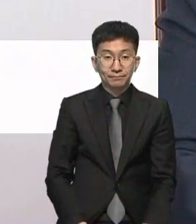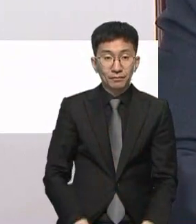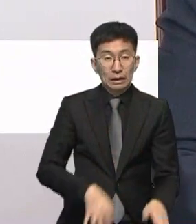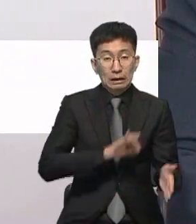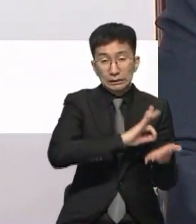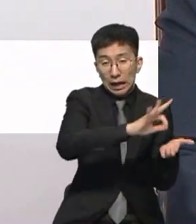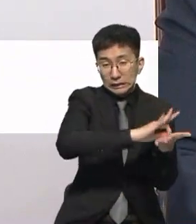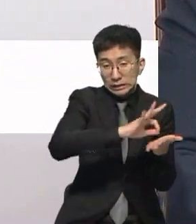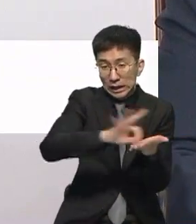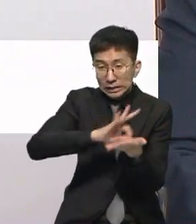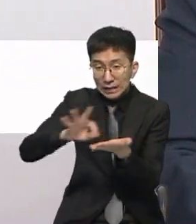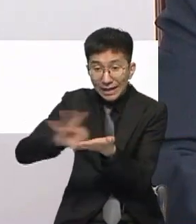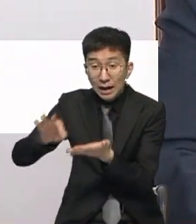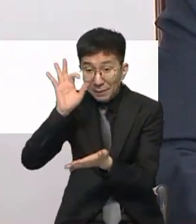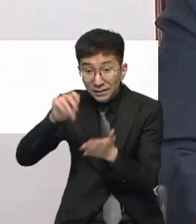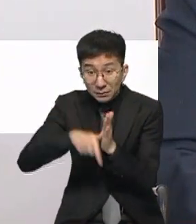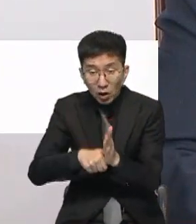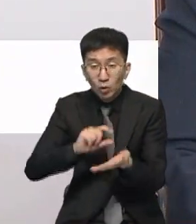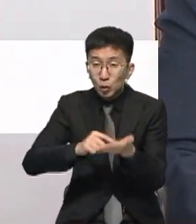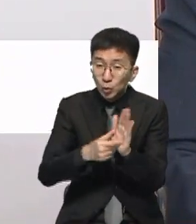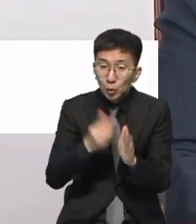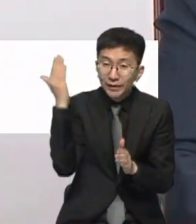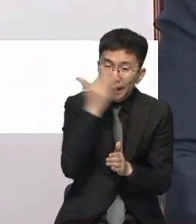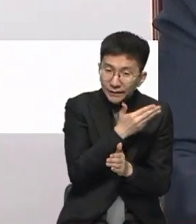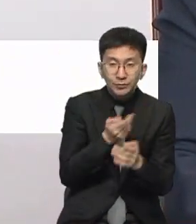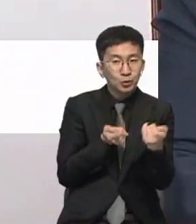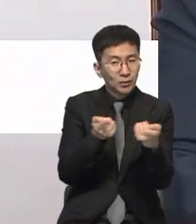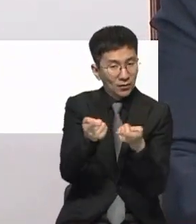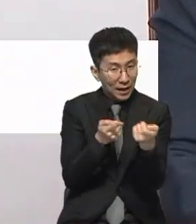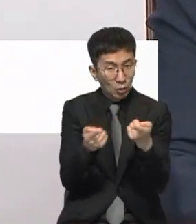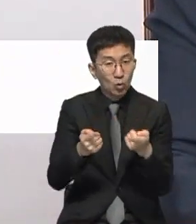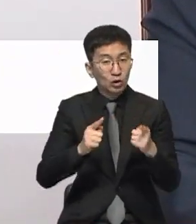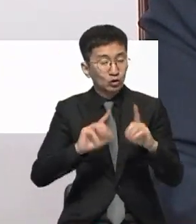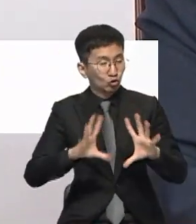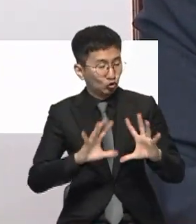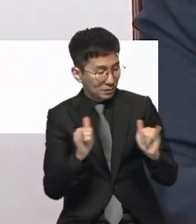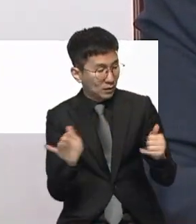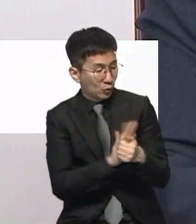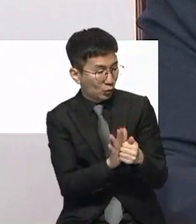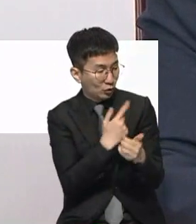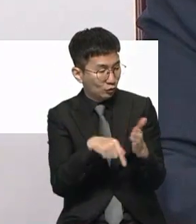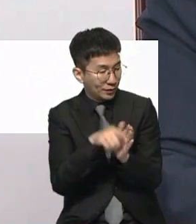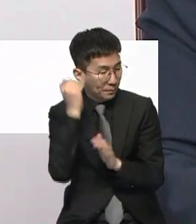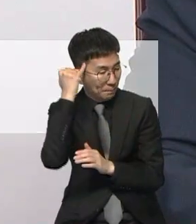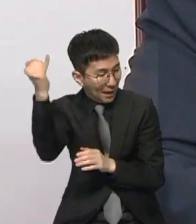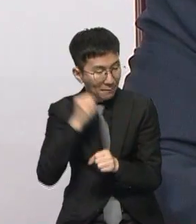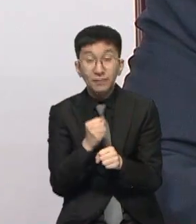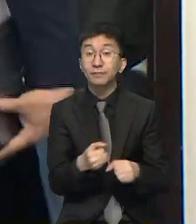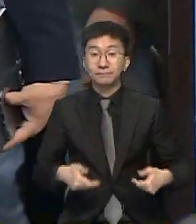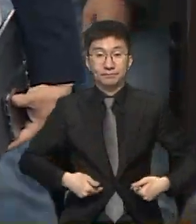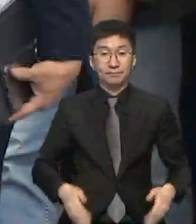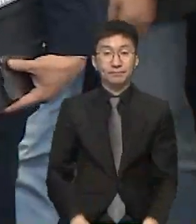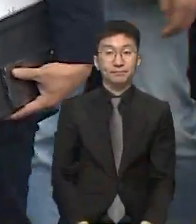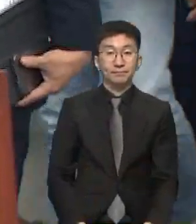지출 구조조정을 통해 건전 재정 기조를 유지하면서도 민생을 돌보는 묘책을 마련할